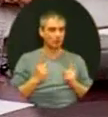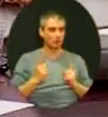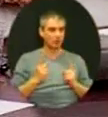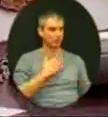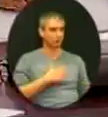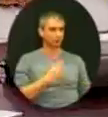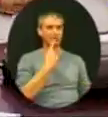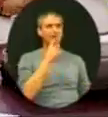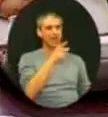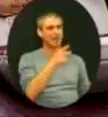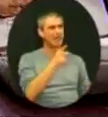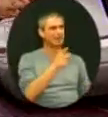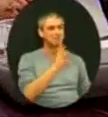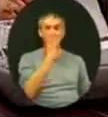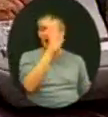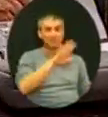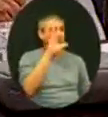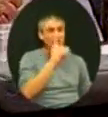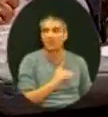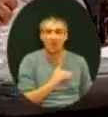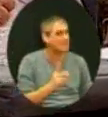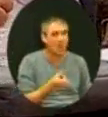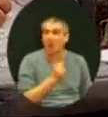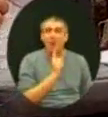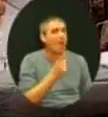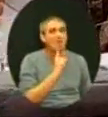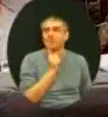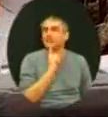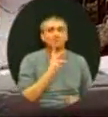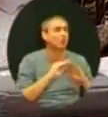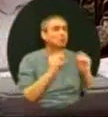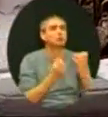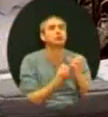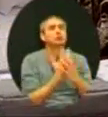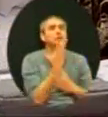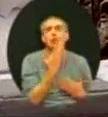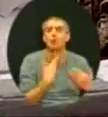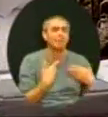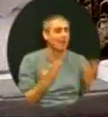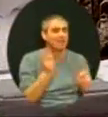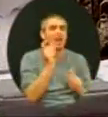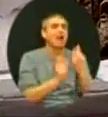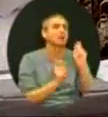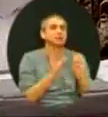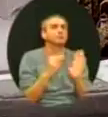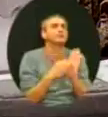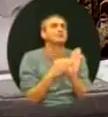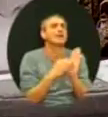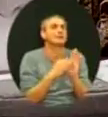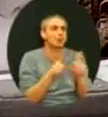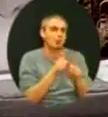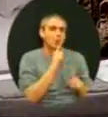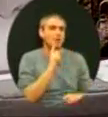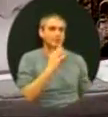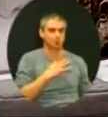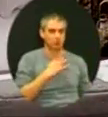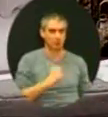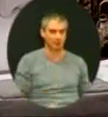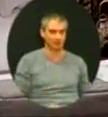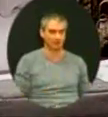רוצה להגיד שאין בדרום מספיק מוסדות שיקומיים לאנשים עם צרכים כמו אמא